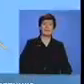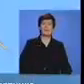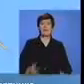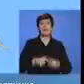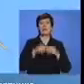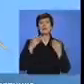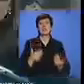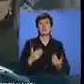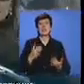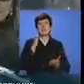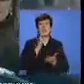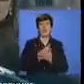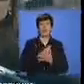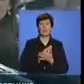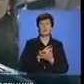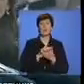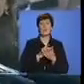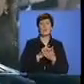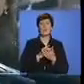Сегодня мы находимся буквально